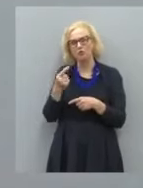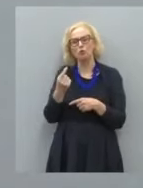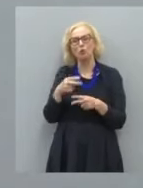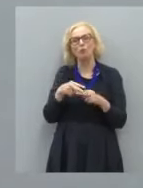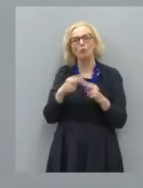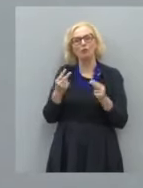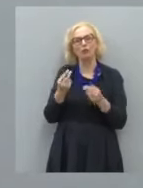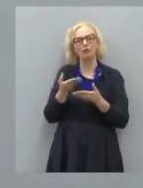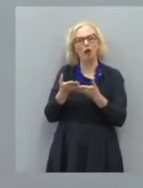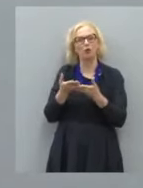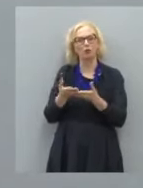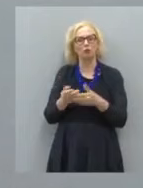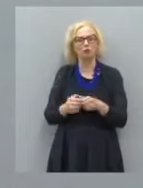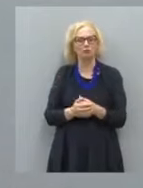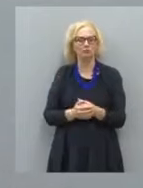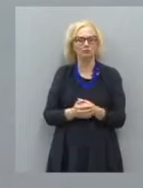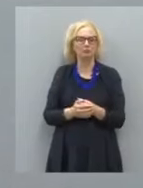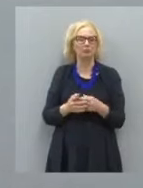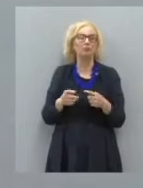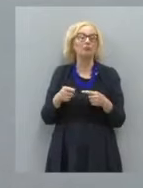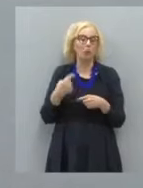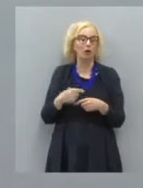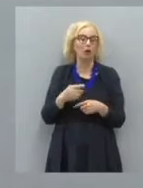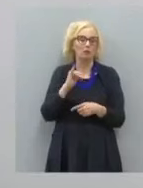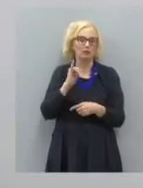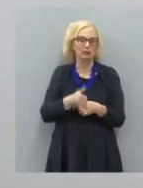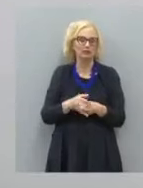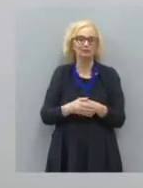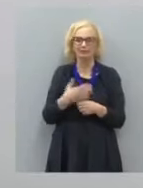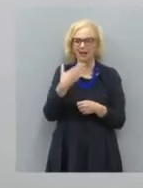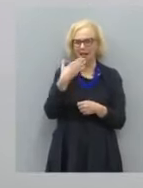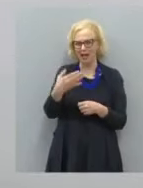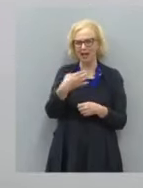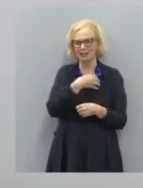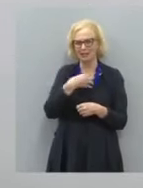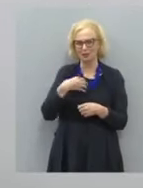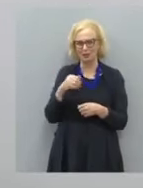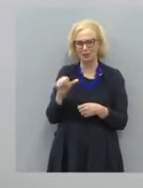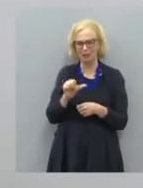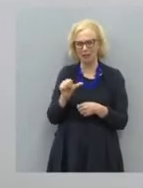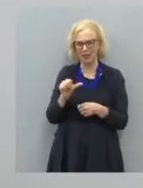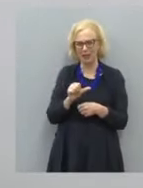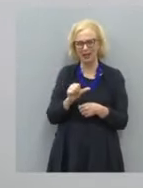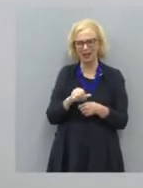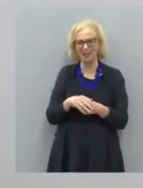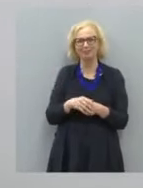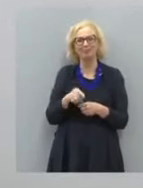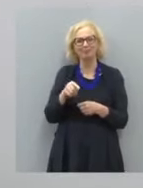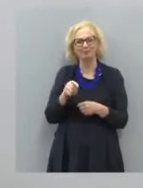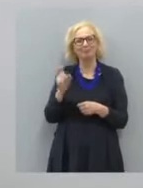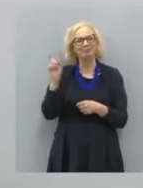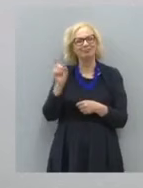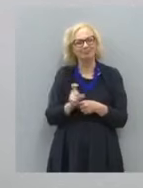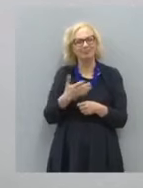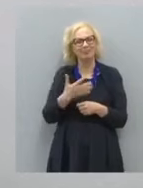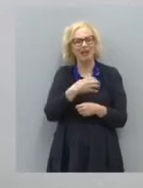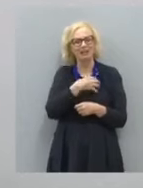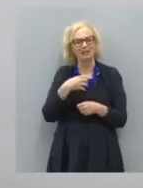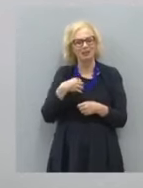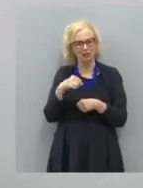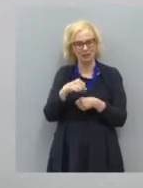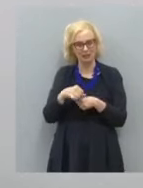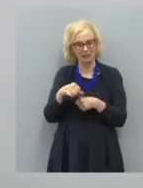provinciale più comodo quindi senz'altro sì grazie assessore spinelli direttamente dall'aula è arrivata anche l'assessore stefania segna ne avevamo